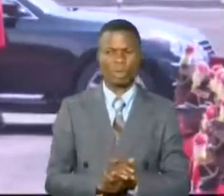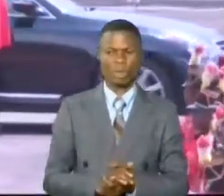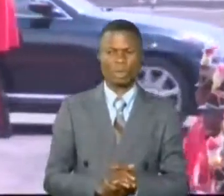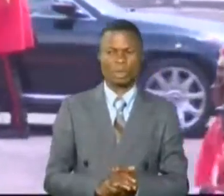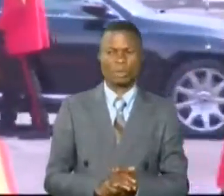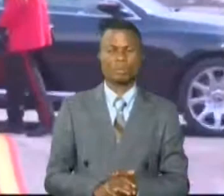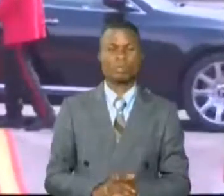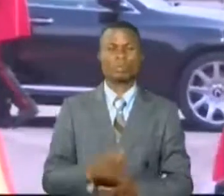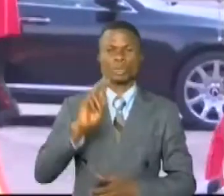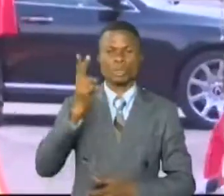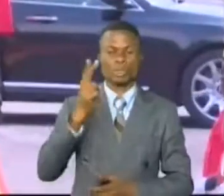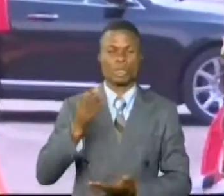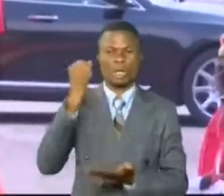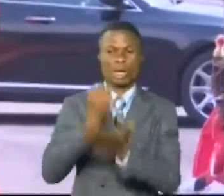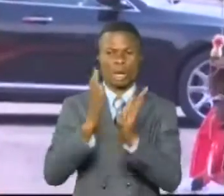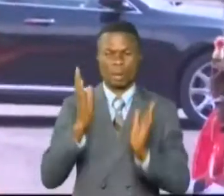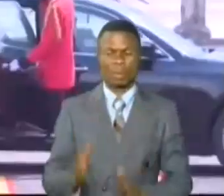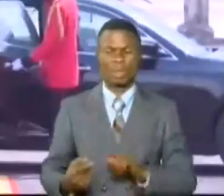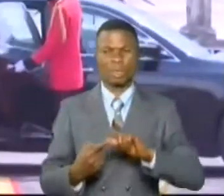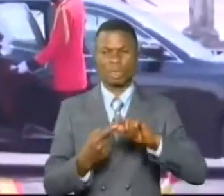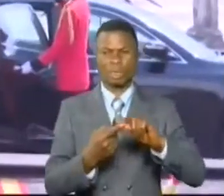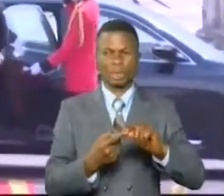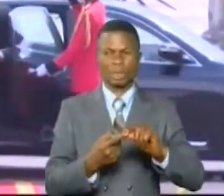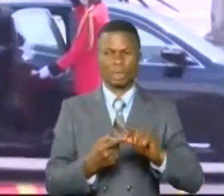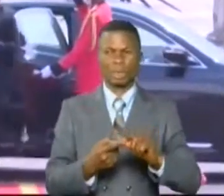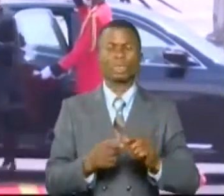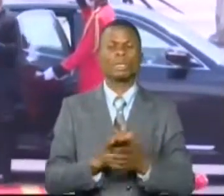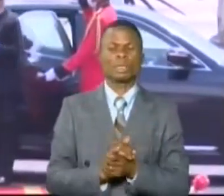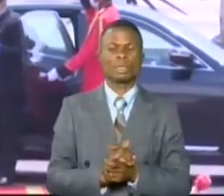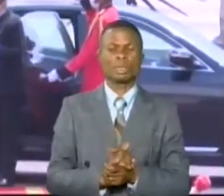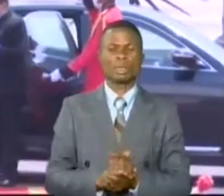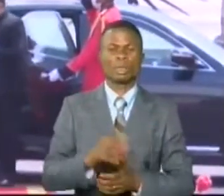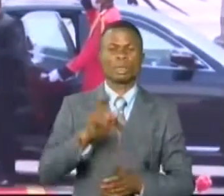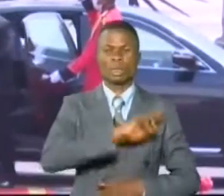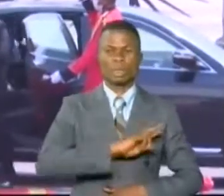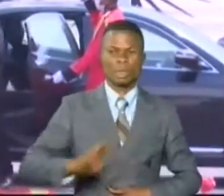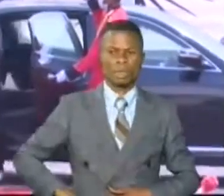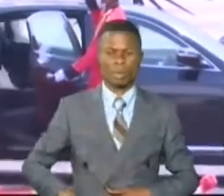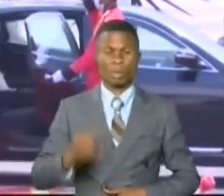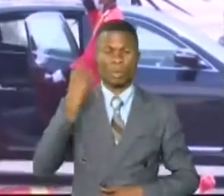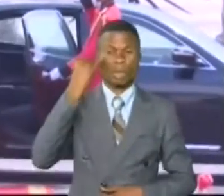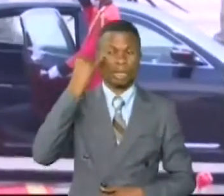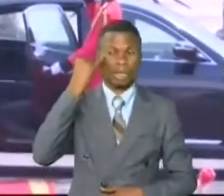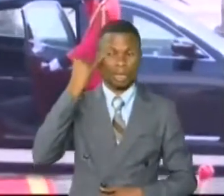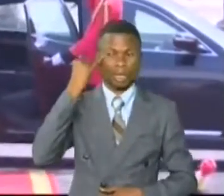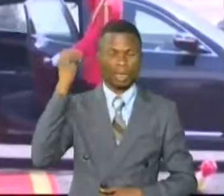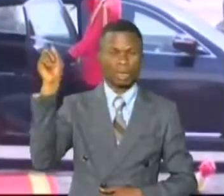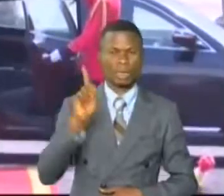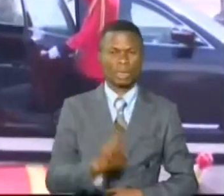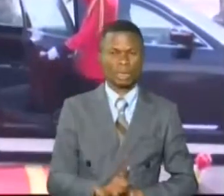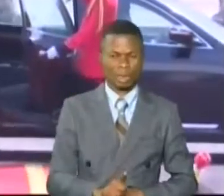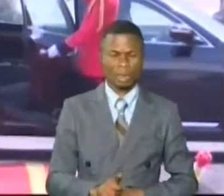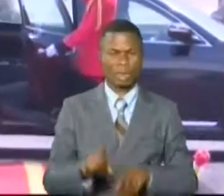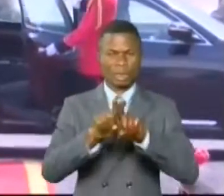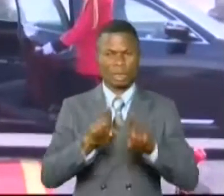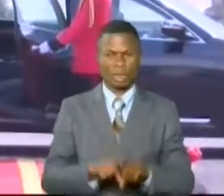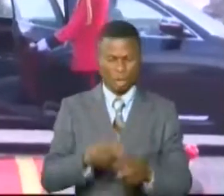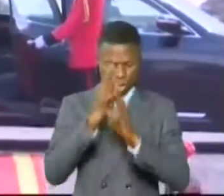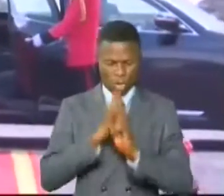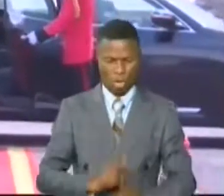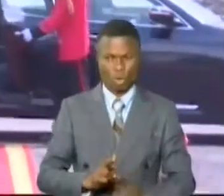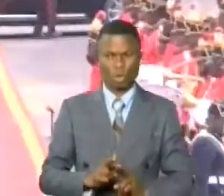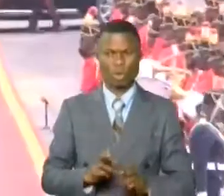zimbabwéen, l'ambassadeur extraordinaire et plénipotentiaire de la République de l'Inde en RDC a eu aussi les honneurs de la